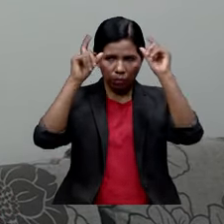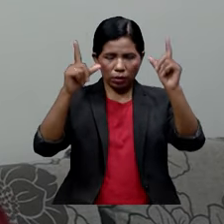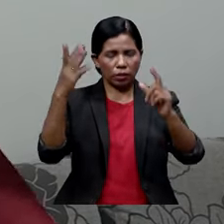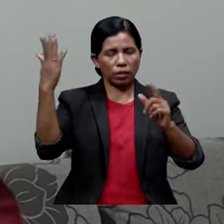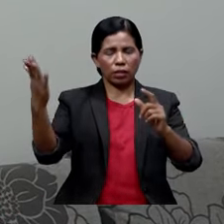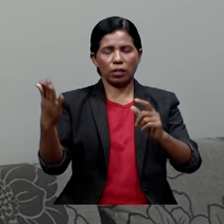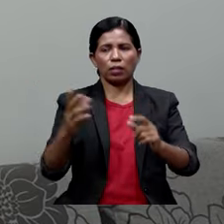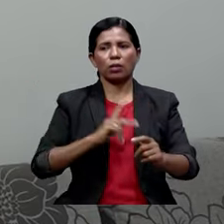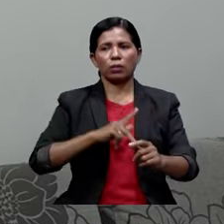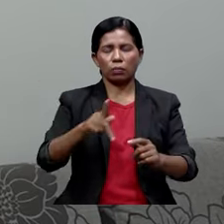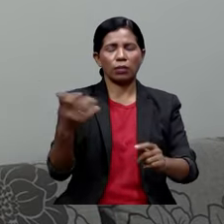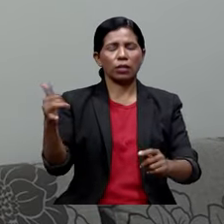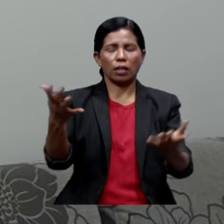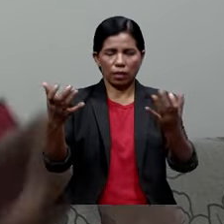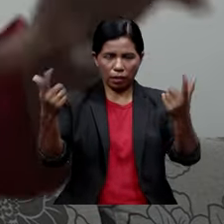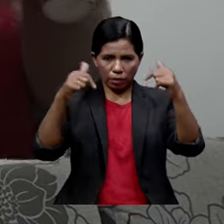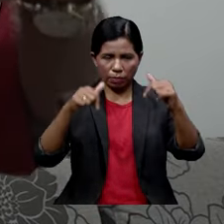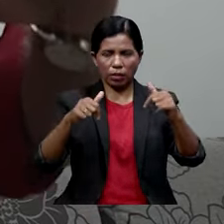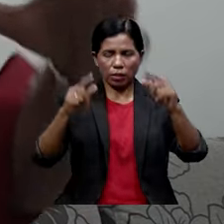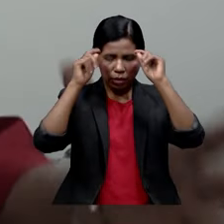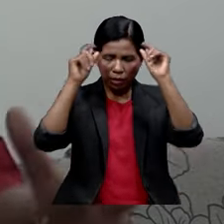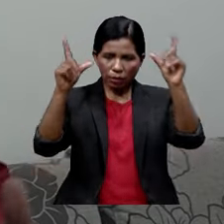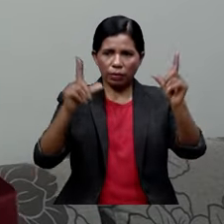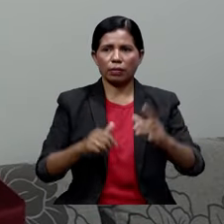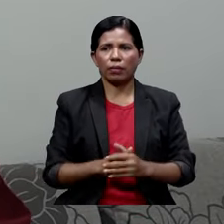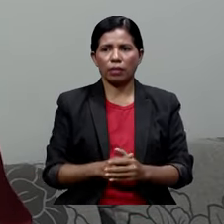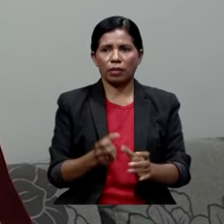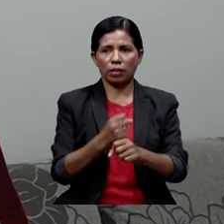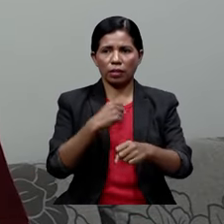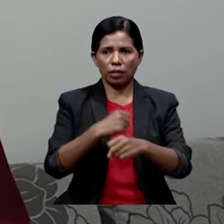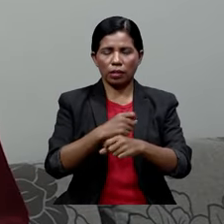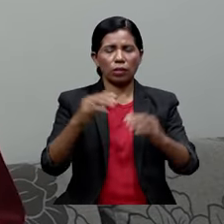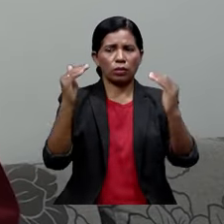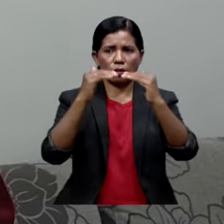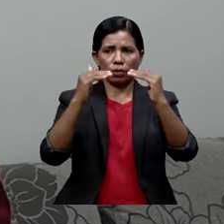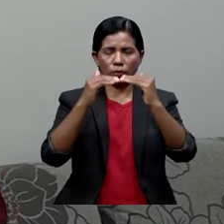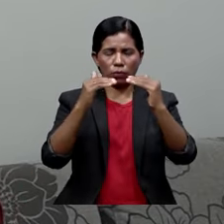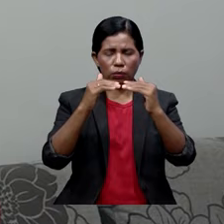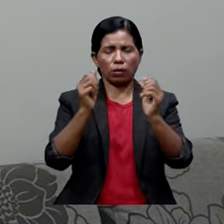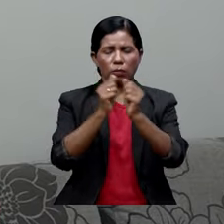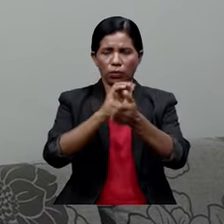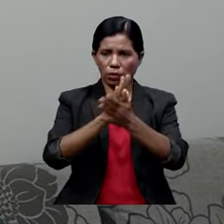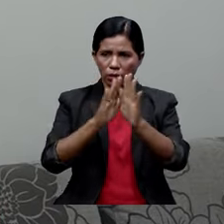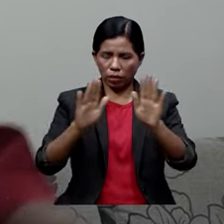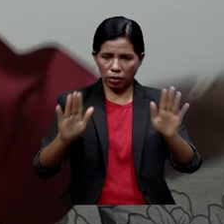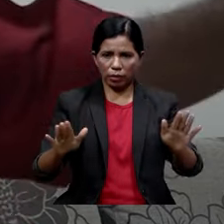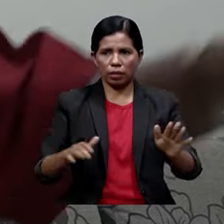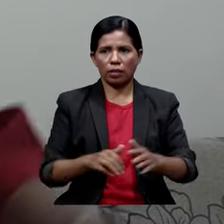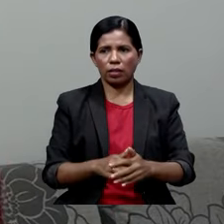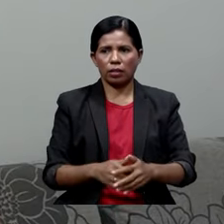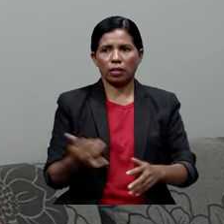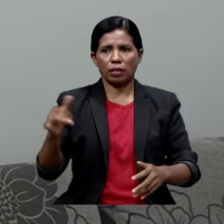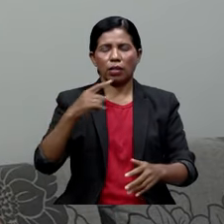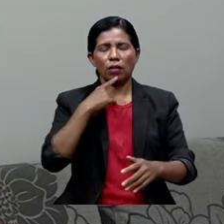di sana mereka mau datang dan mau buat tentang satu pertemuan yang penuh damai pas nohak matek itu tadi saya